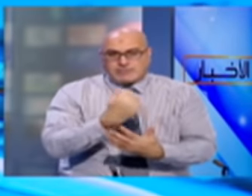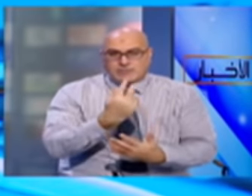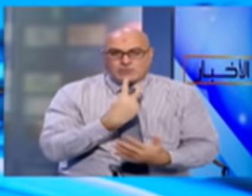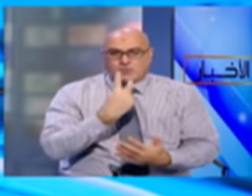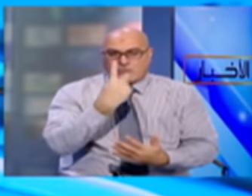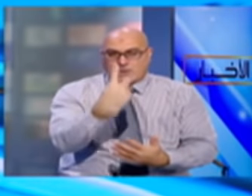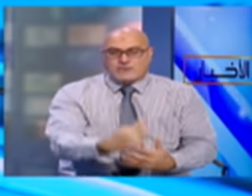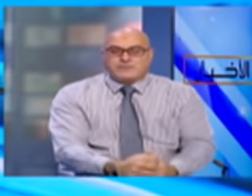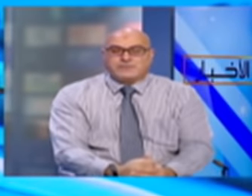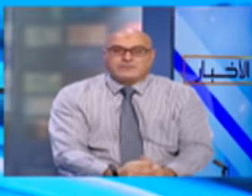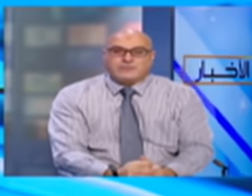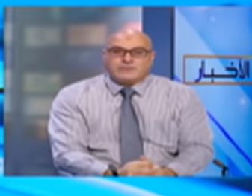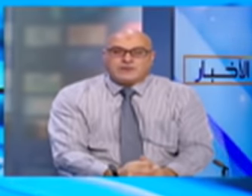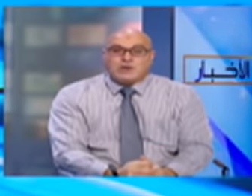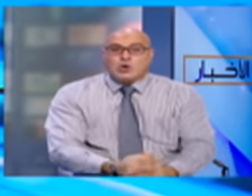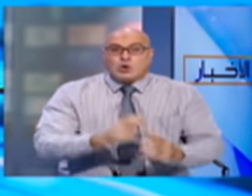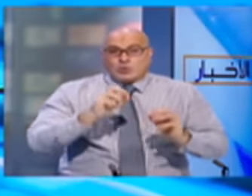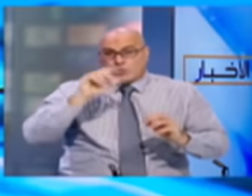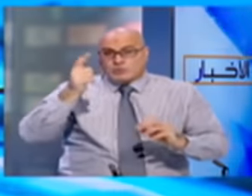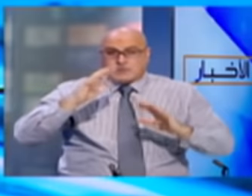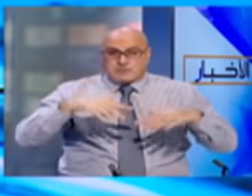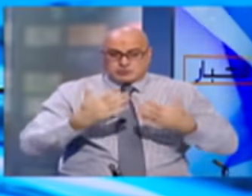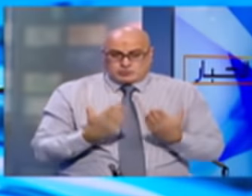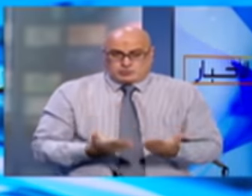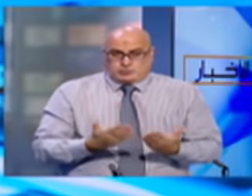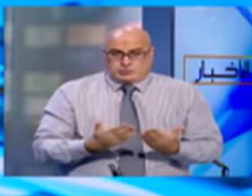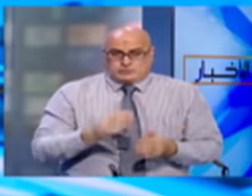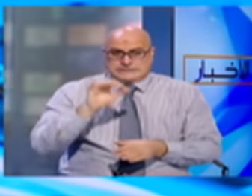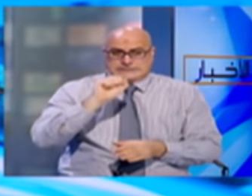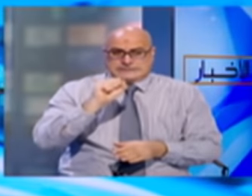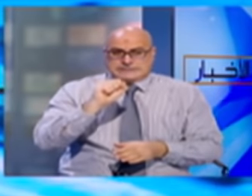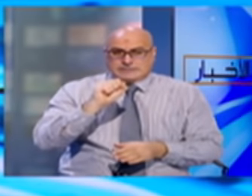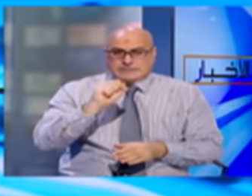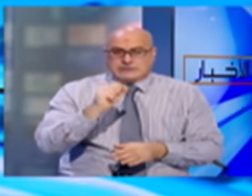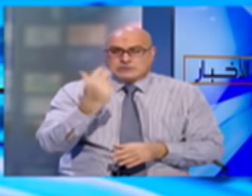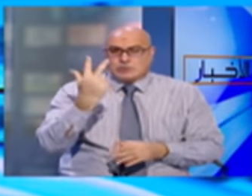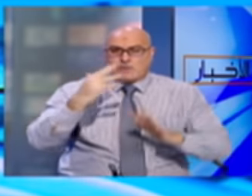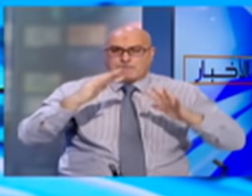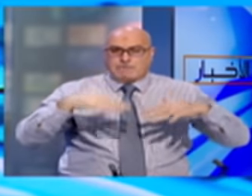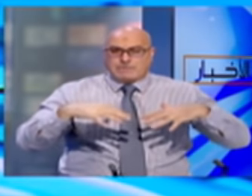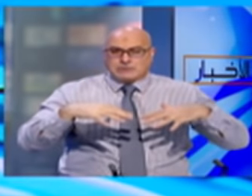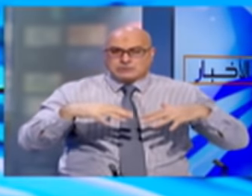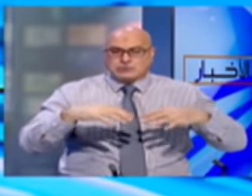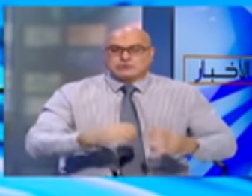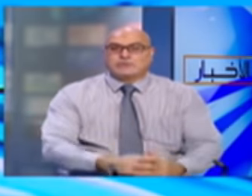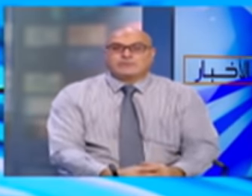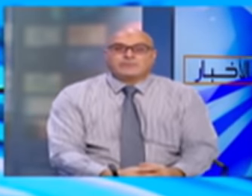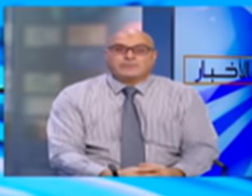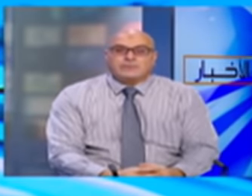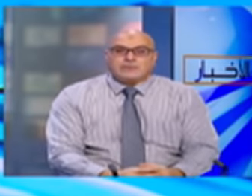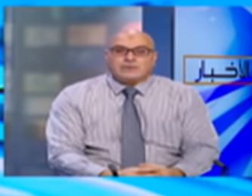ب2-1. ومن المنتظر أن تستكمل الجولة اليوم السبت ب3 مباريات، بينما